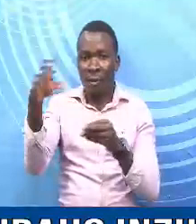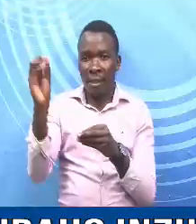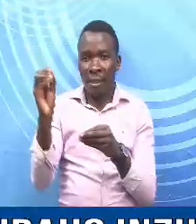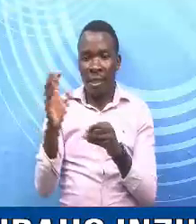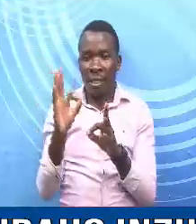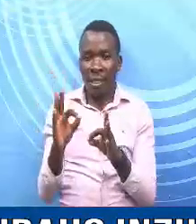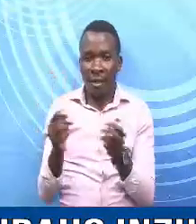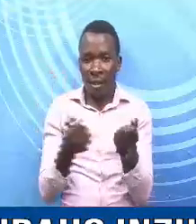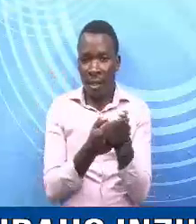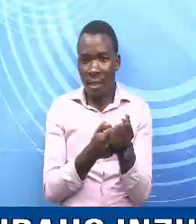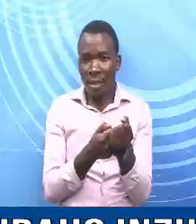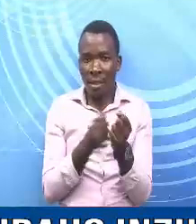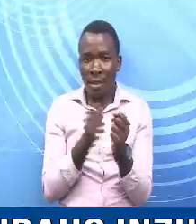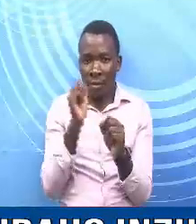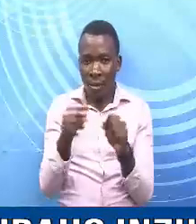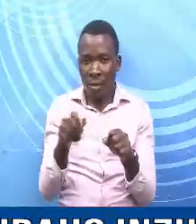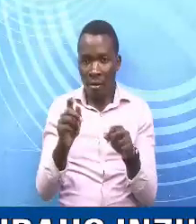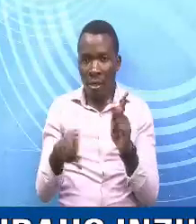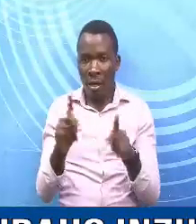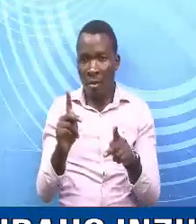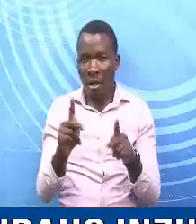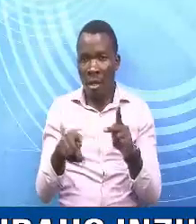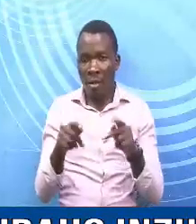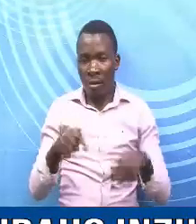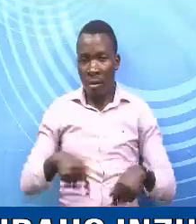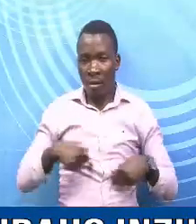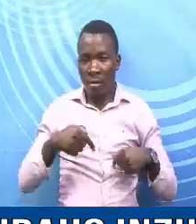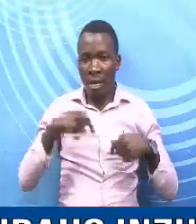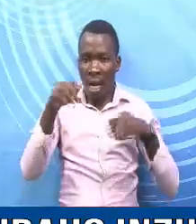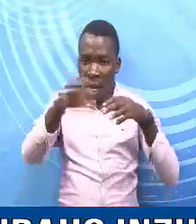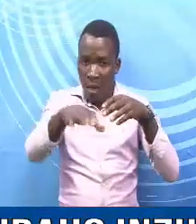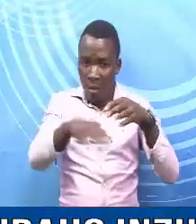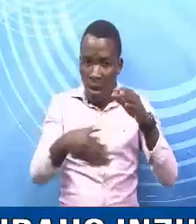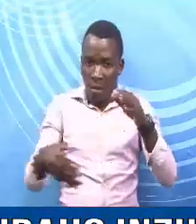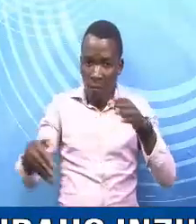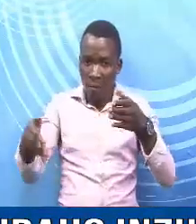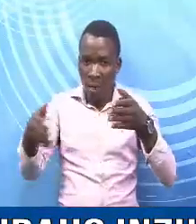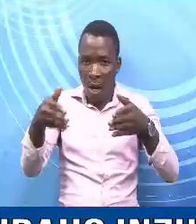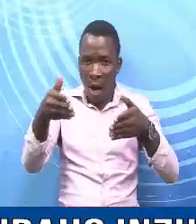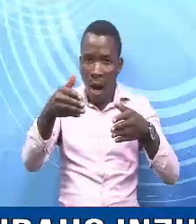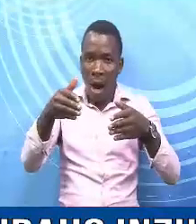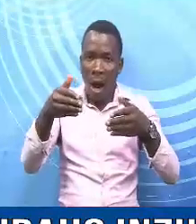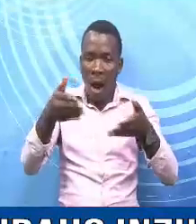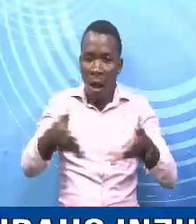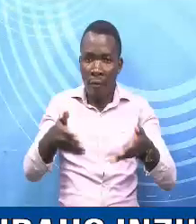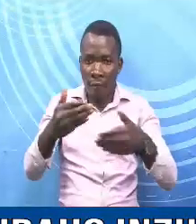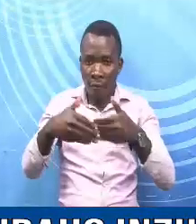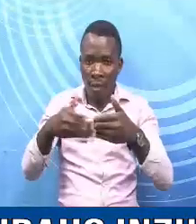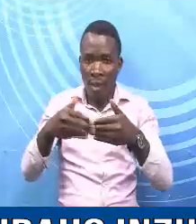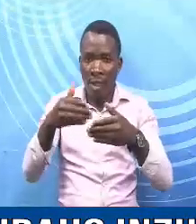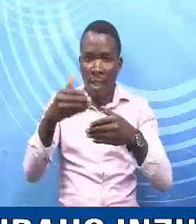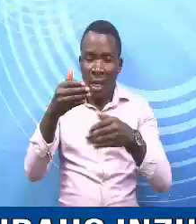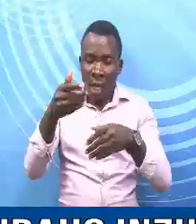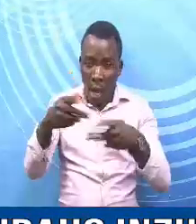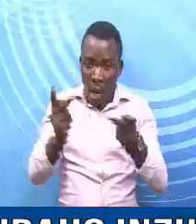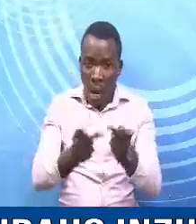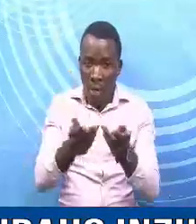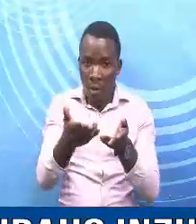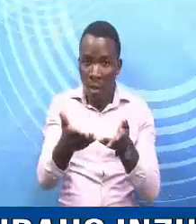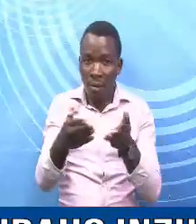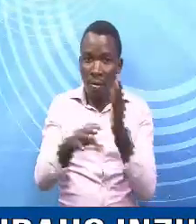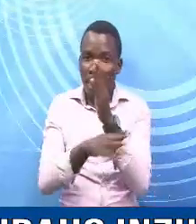kuba n'abantu batuyemo hafi ahangaha mwaya makaritsiye n'undi baba batuye mu izi karitsiye n'abantu bahangaha kubera ko nk'ahangaha bahiba abo bantu bari bagiye mu